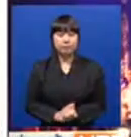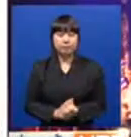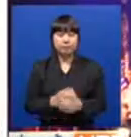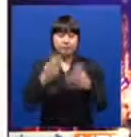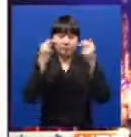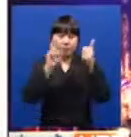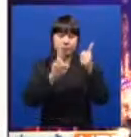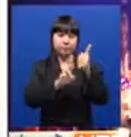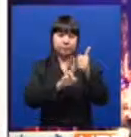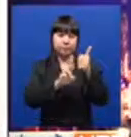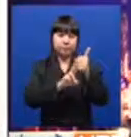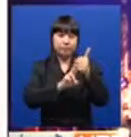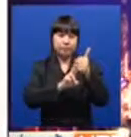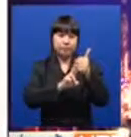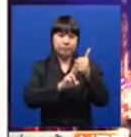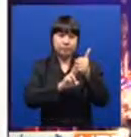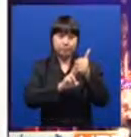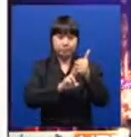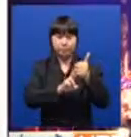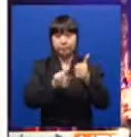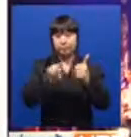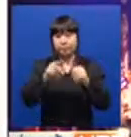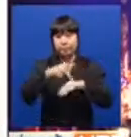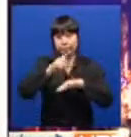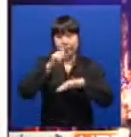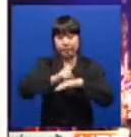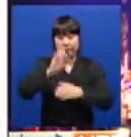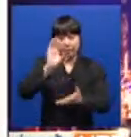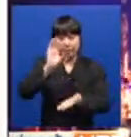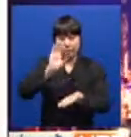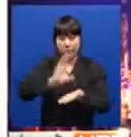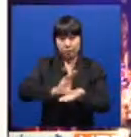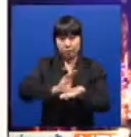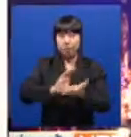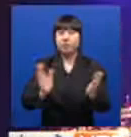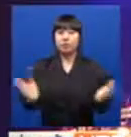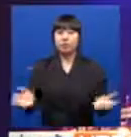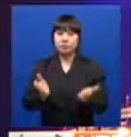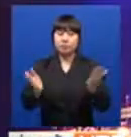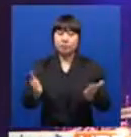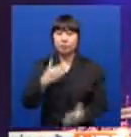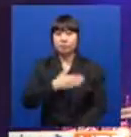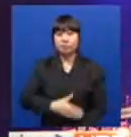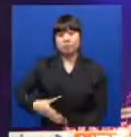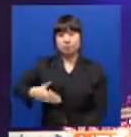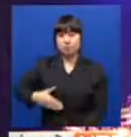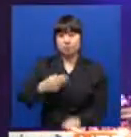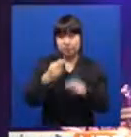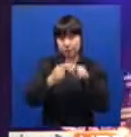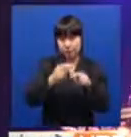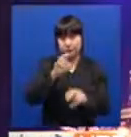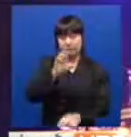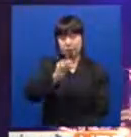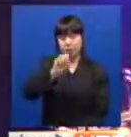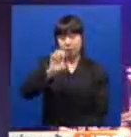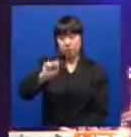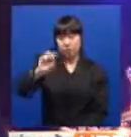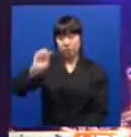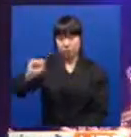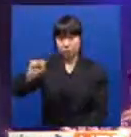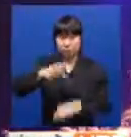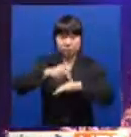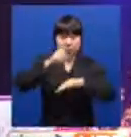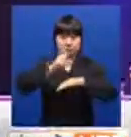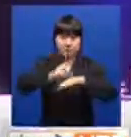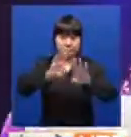รอง bistกรัฐมัตรีในฐานะประทานกองทุนสนับสนุการสร้างเสิมสุขภาพหรือว่า ศ. ศ.่ะ เป็ประทาน